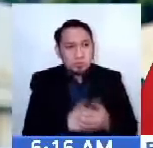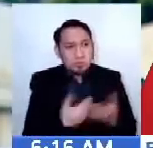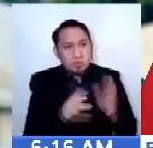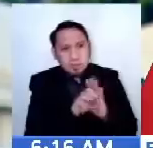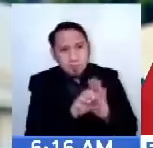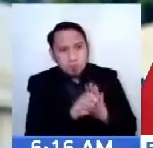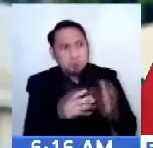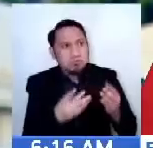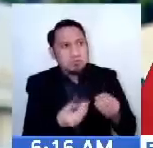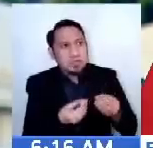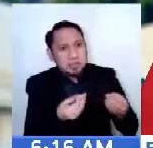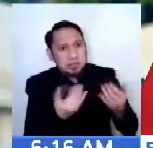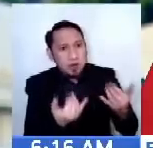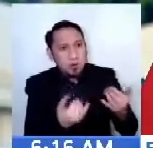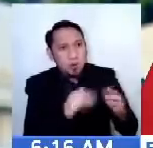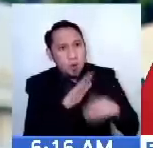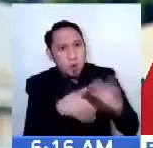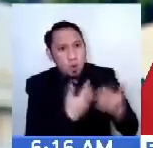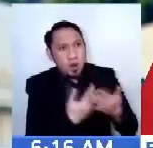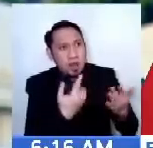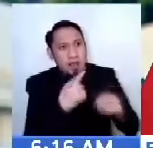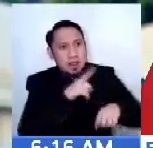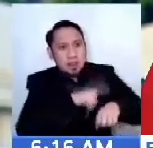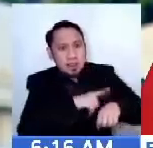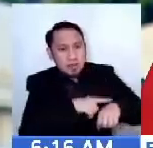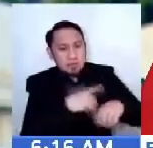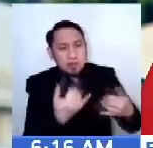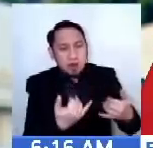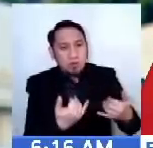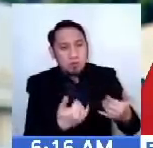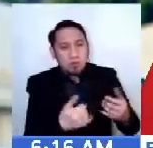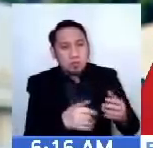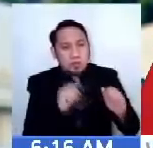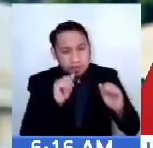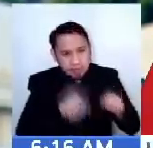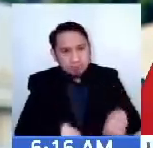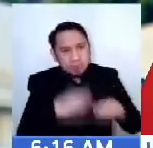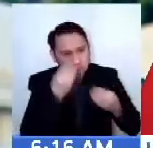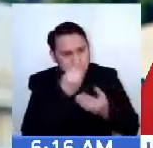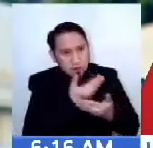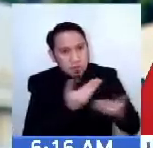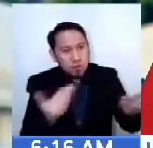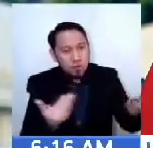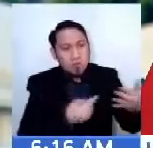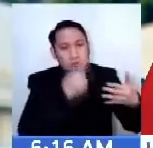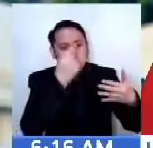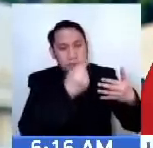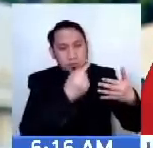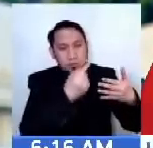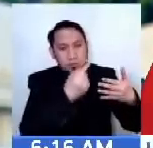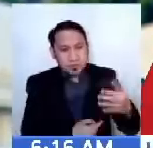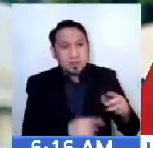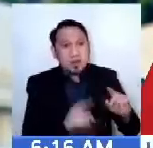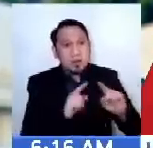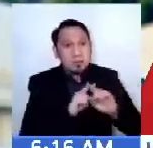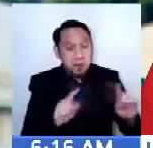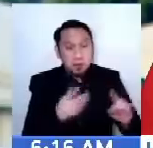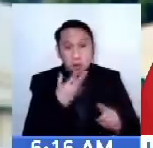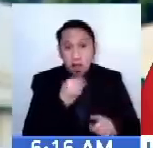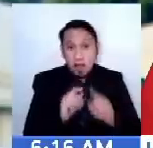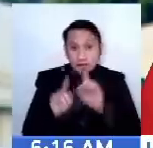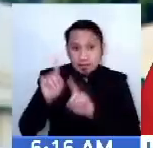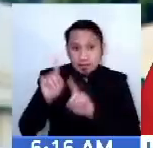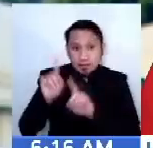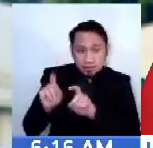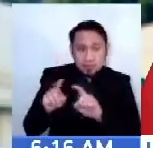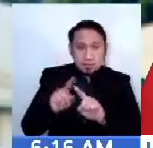ngayon upang maipahayag nila ang kung ano yung kanila mga plataforma. Pero ang mga magtatanong sa kanila ay mga piling-pili